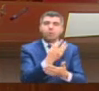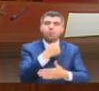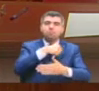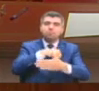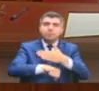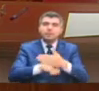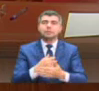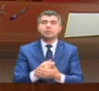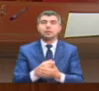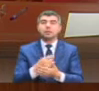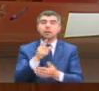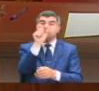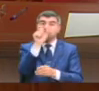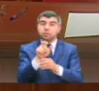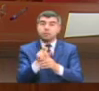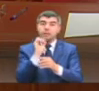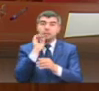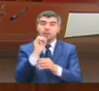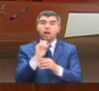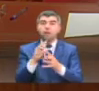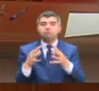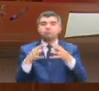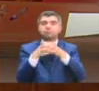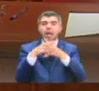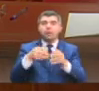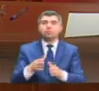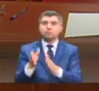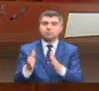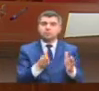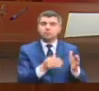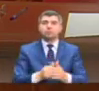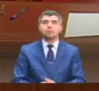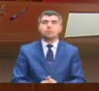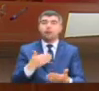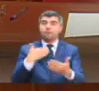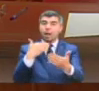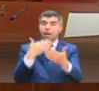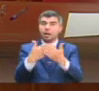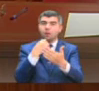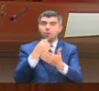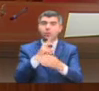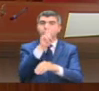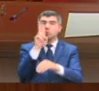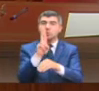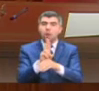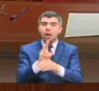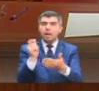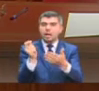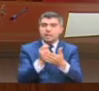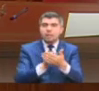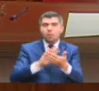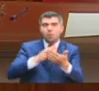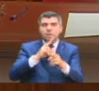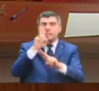رئيس المجموعة النيابية لتحالف الوسط. وأخيراً، عدد الأسئلة الشفوية والكتابية